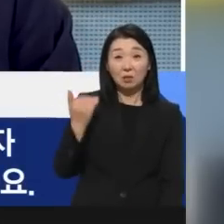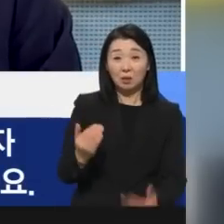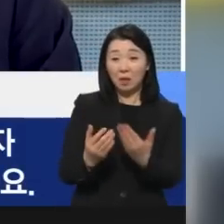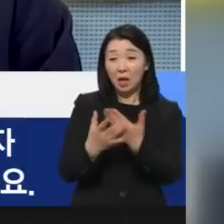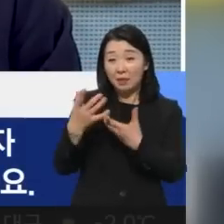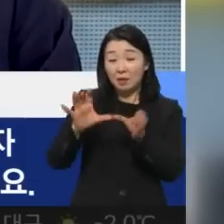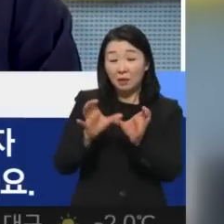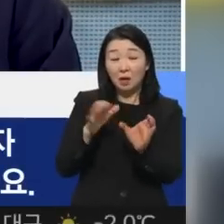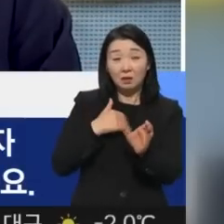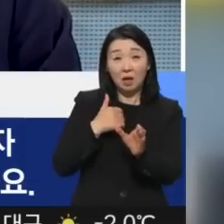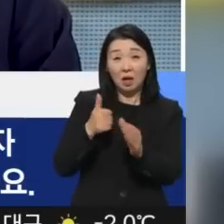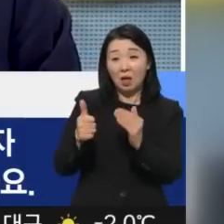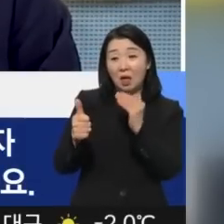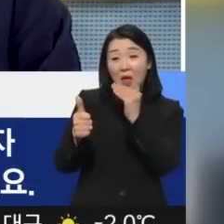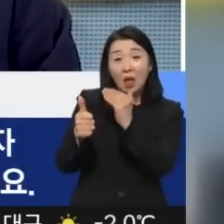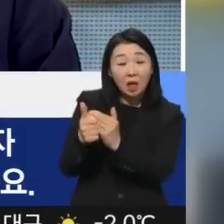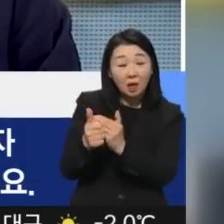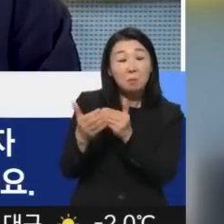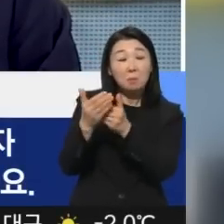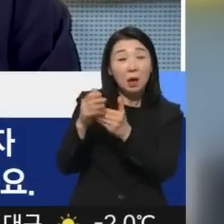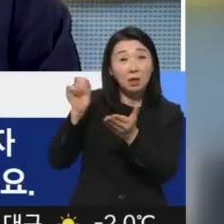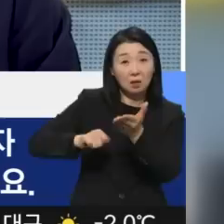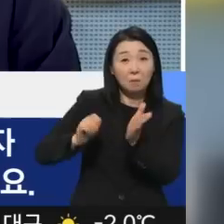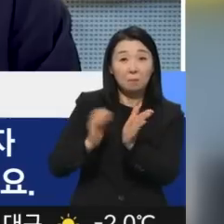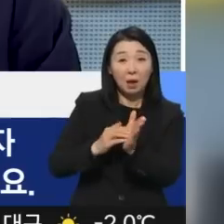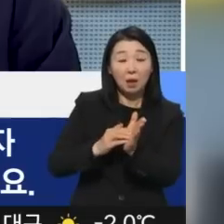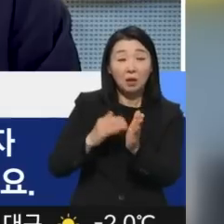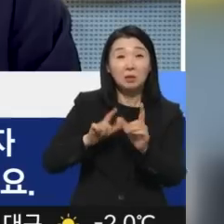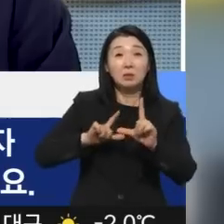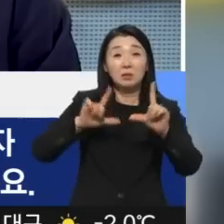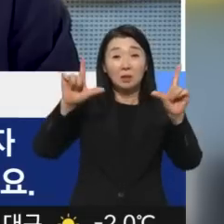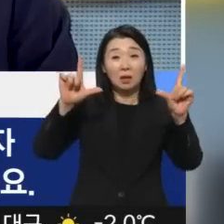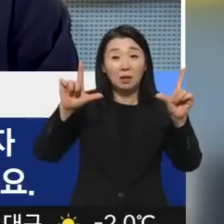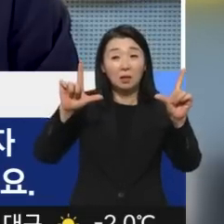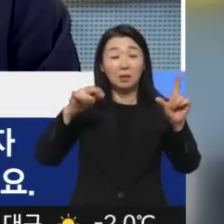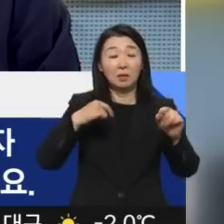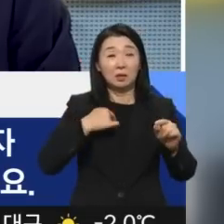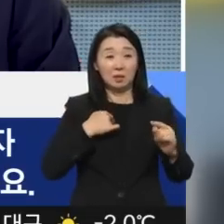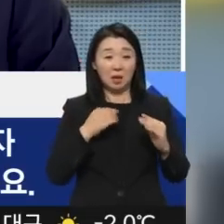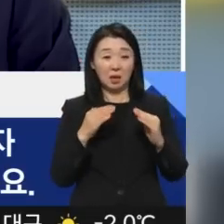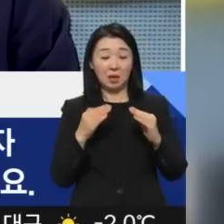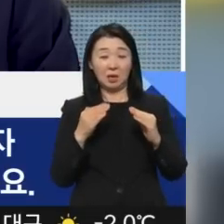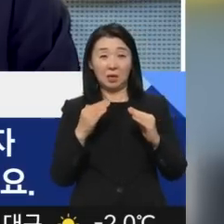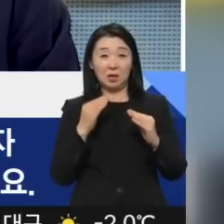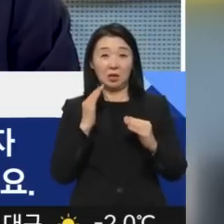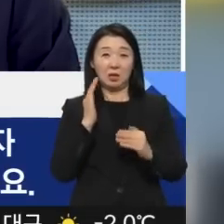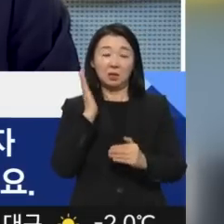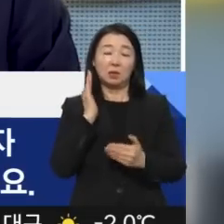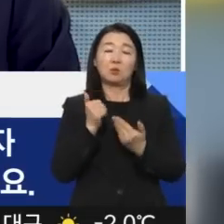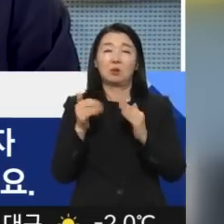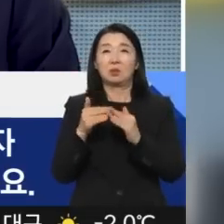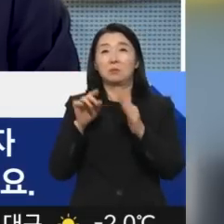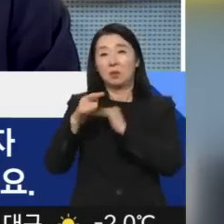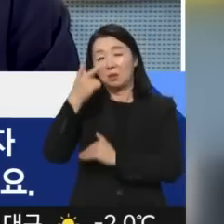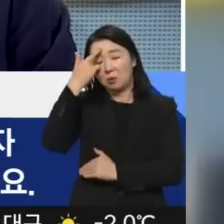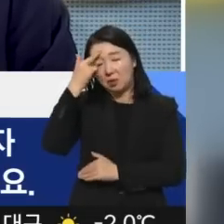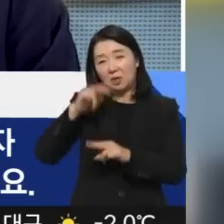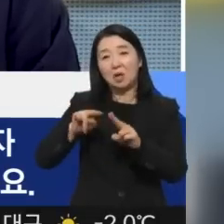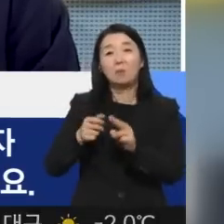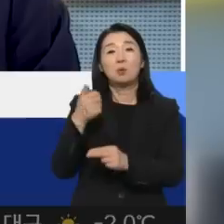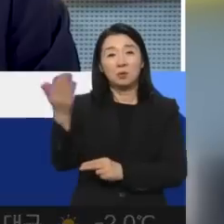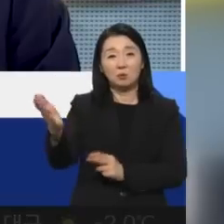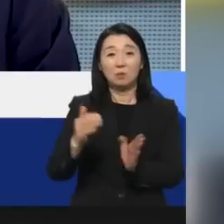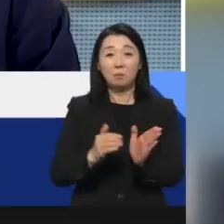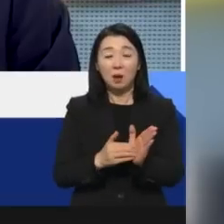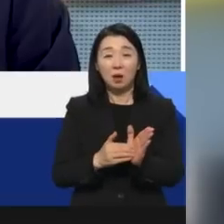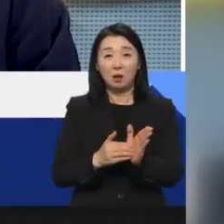가결을 했는데 가결 하자마자 제가 사실 그날 저녁에 간제에 가서 노무현 대통령께 사표를 제출했거든요.